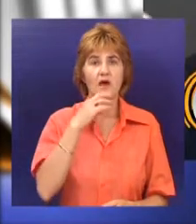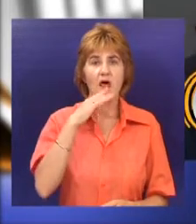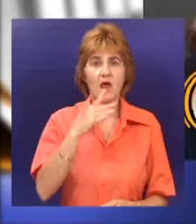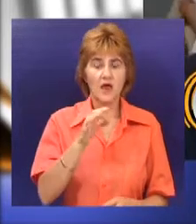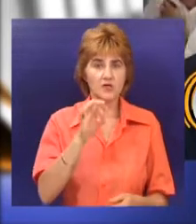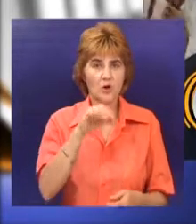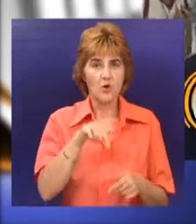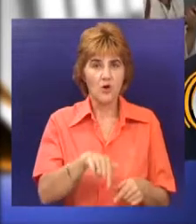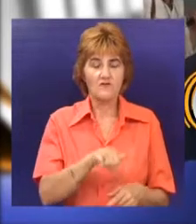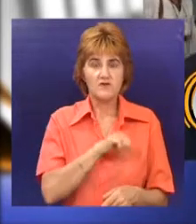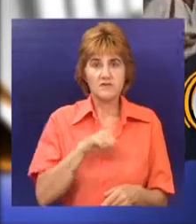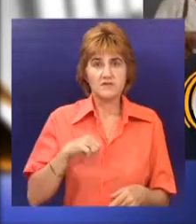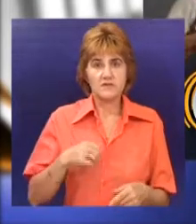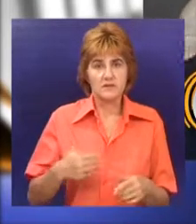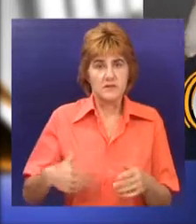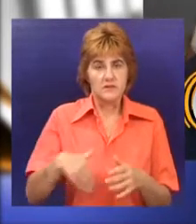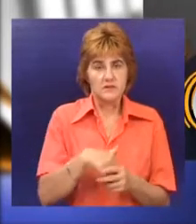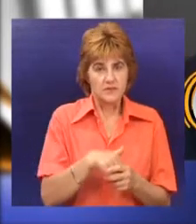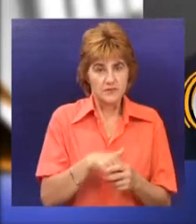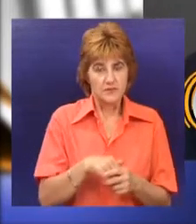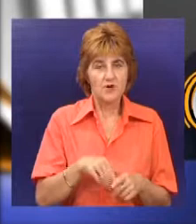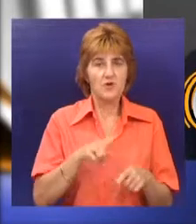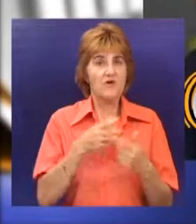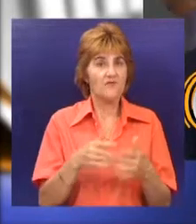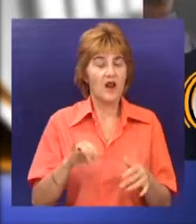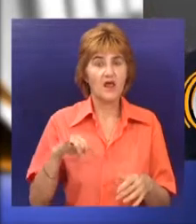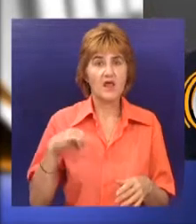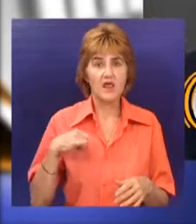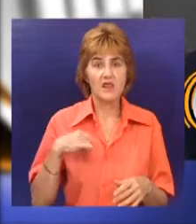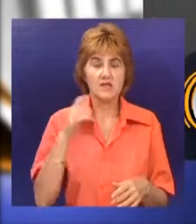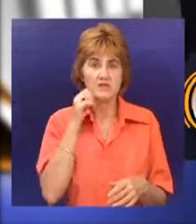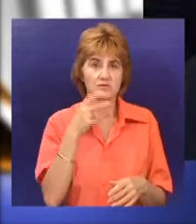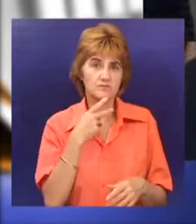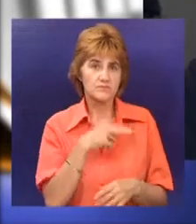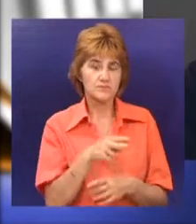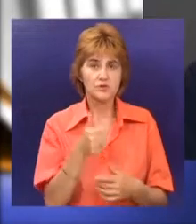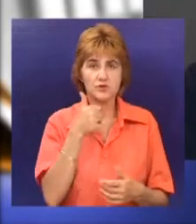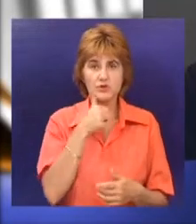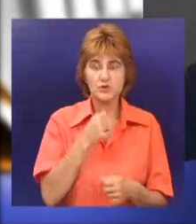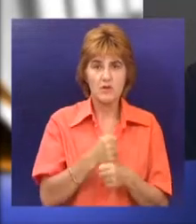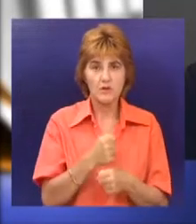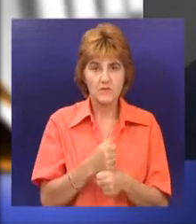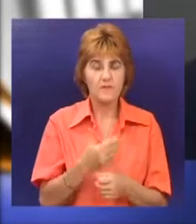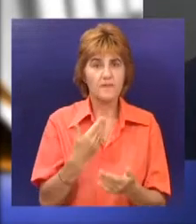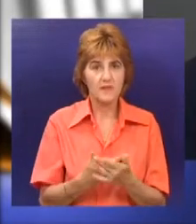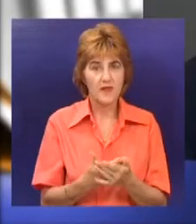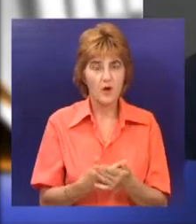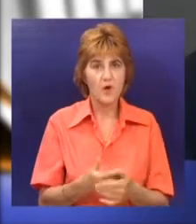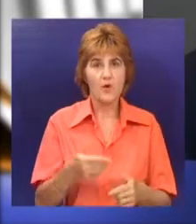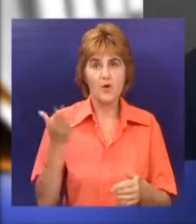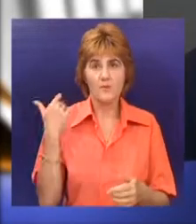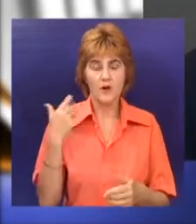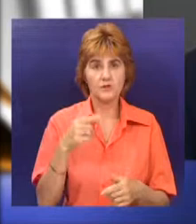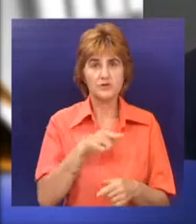o programu samozapošljavanje, i ove kao prethodnih godina vlada veliki interes, tako da ukupan broj potpisanih ugovora zaključno sa 30.